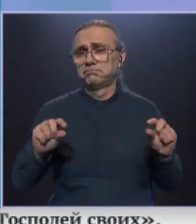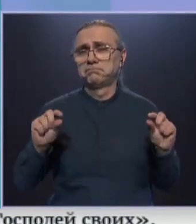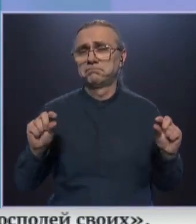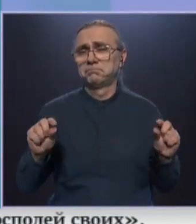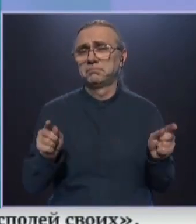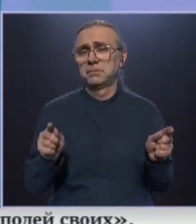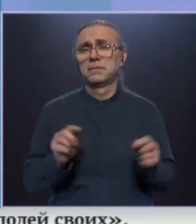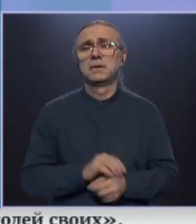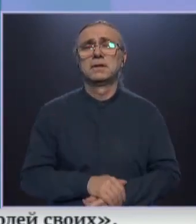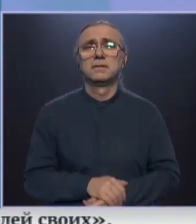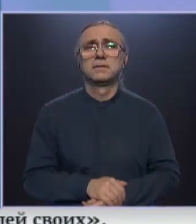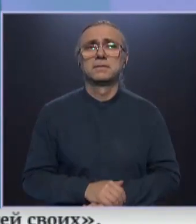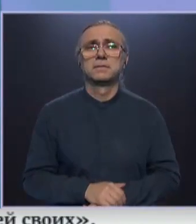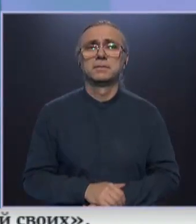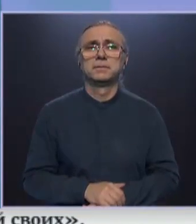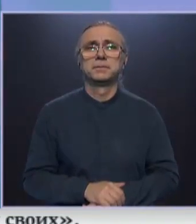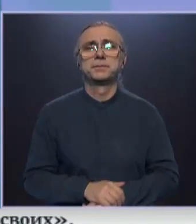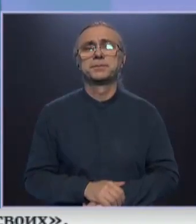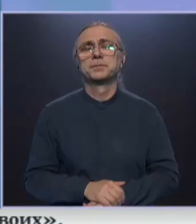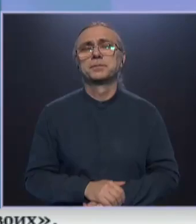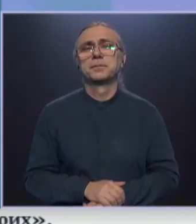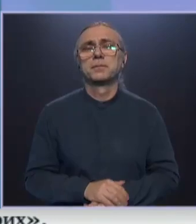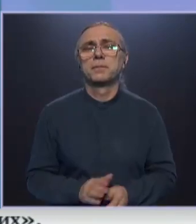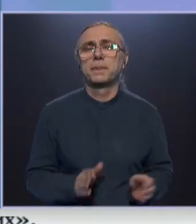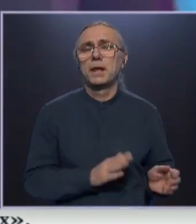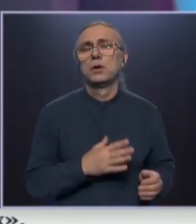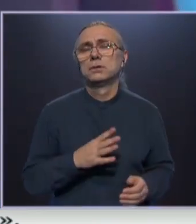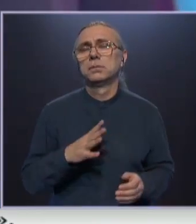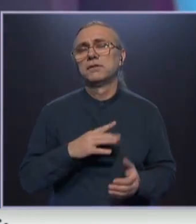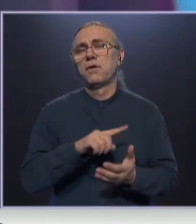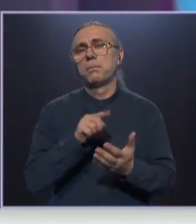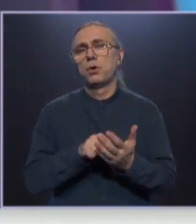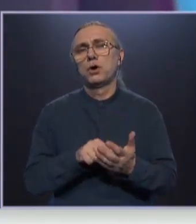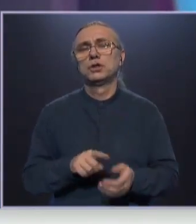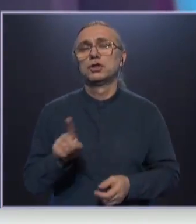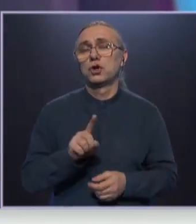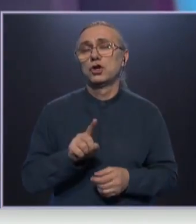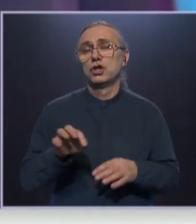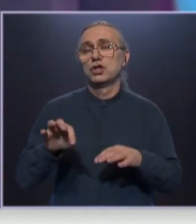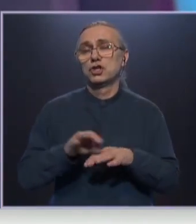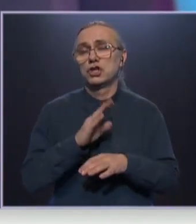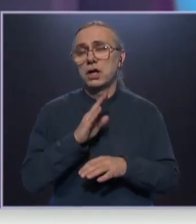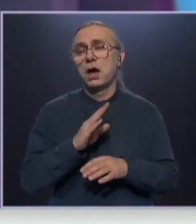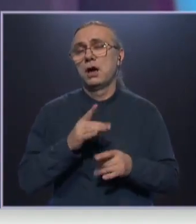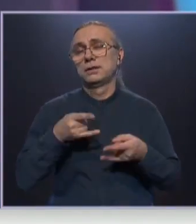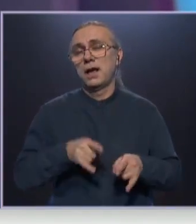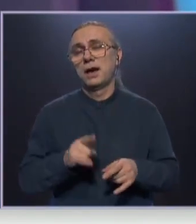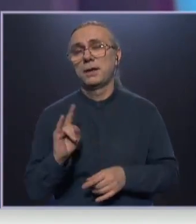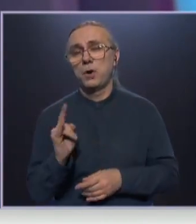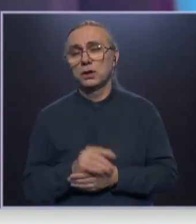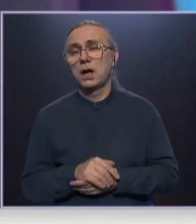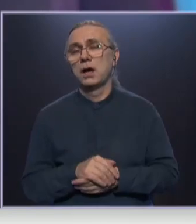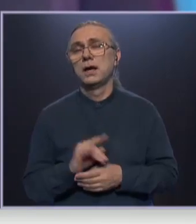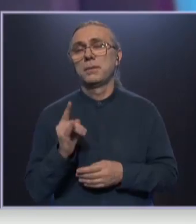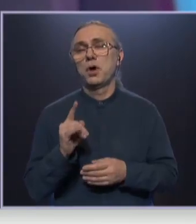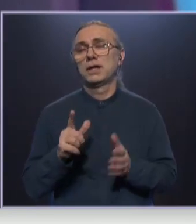наиглавнейший вопрос. Да. У нас в ленте звучал вопрос про то, что жена родила ребенка, ребенку 7 лет, ребенок пошел в школу,